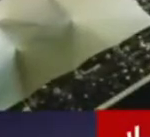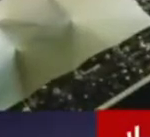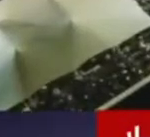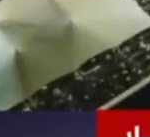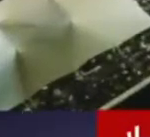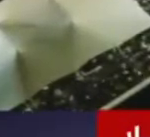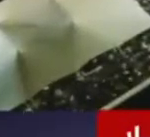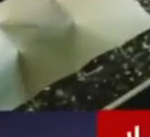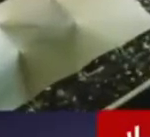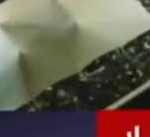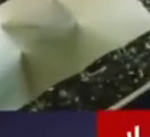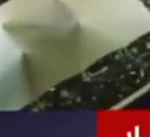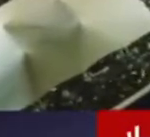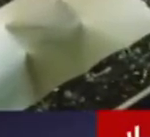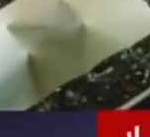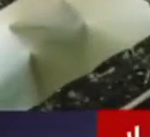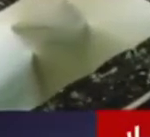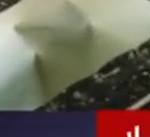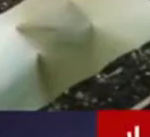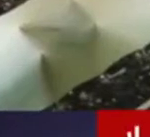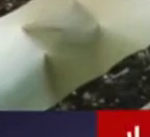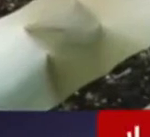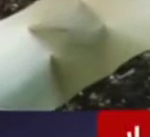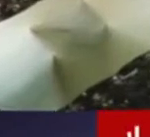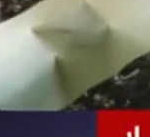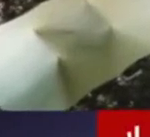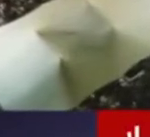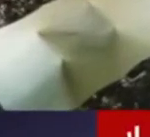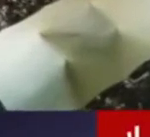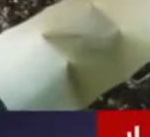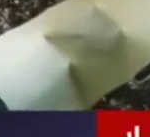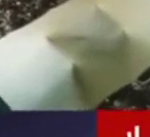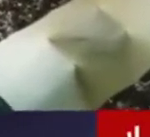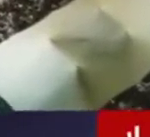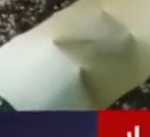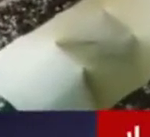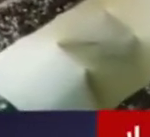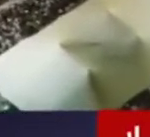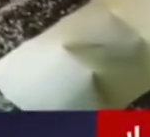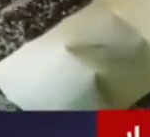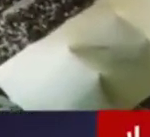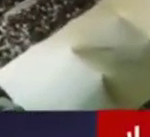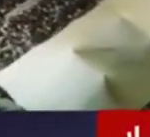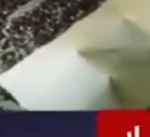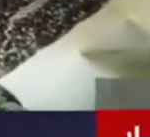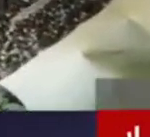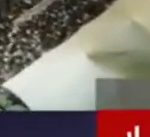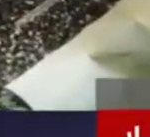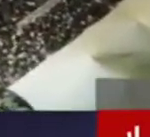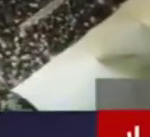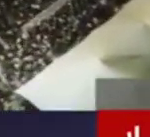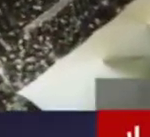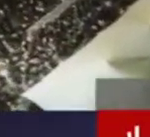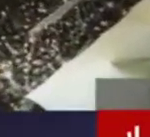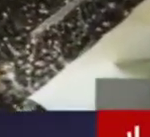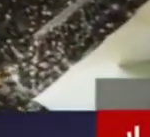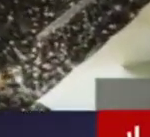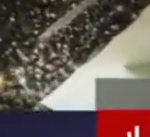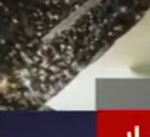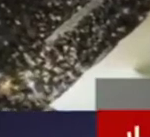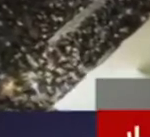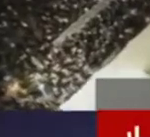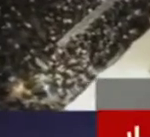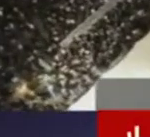التيك توك وتساءل عن قدرتنا في التنسيق بين قوات الجو والبر والبحر